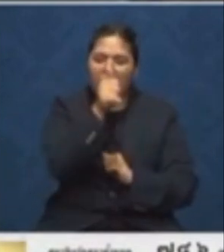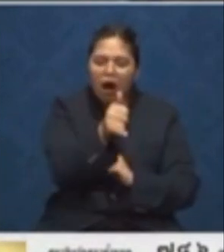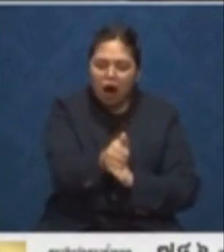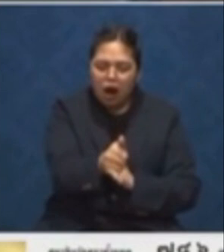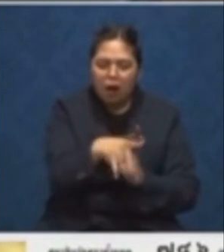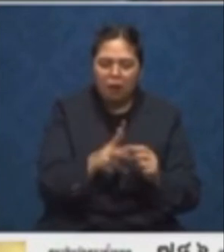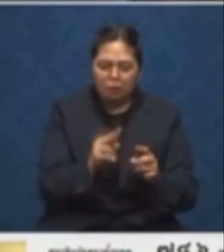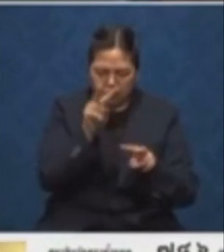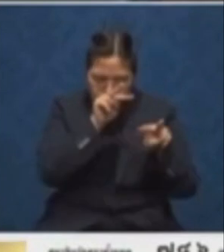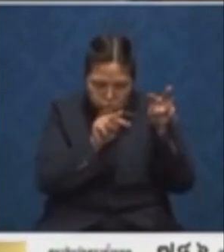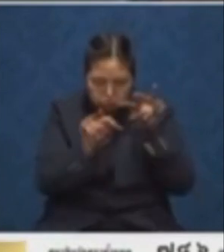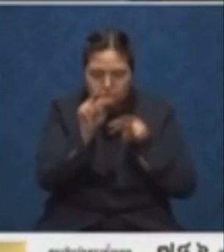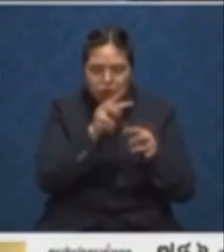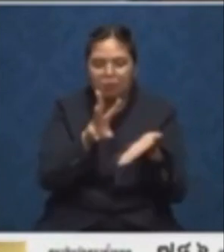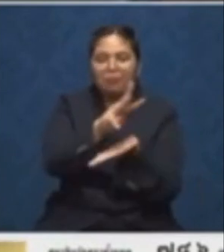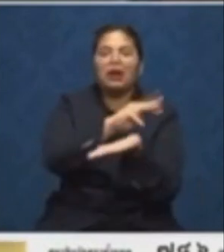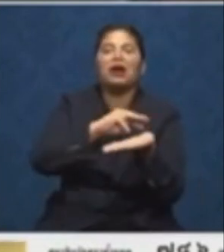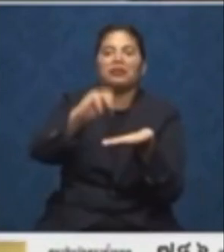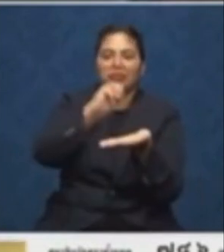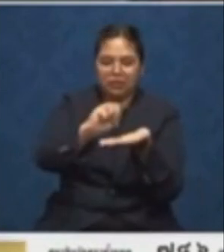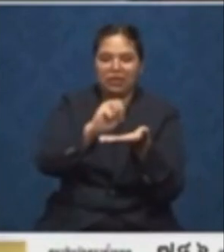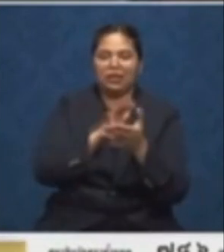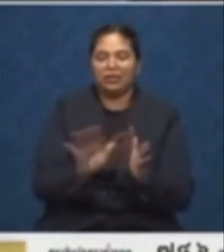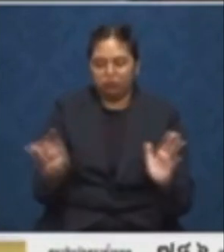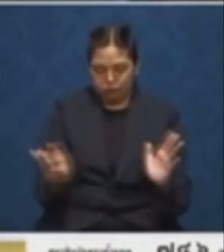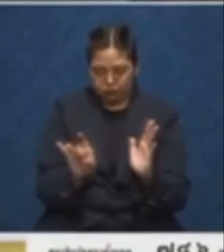ในเรื่องนี้สักหน่อยหนึ่งสุดท้าย